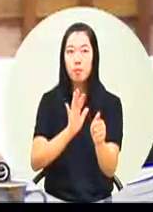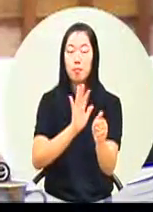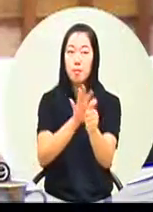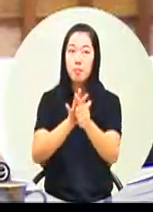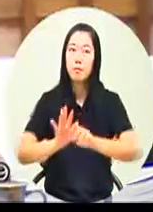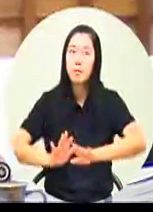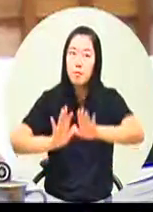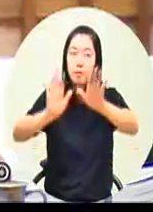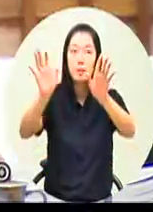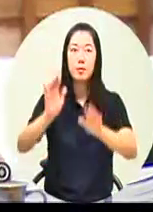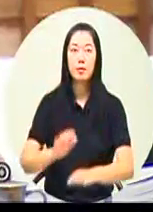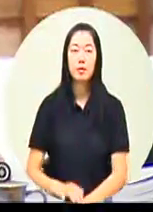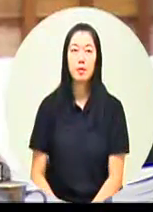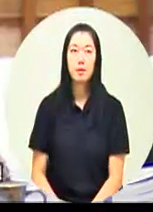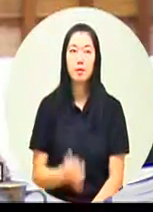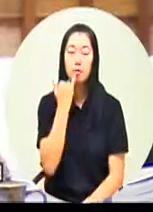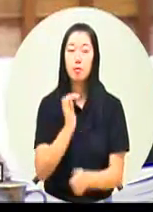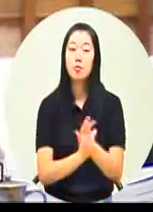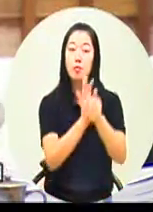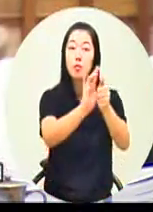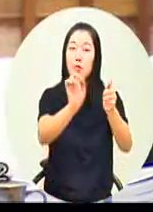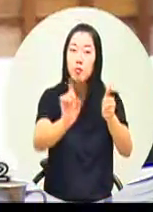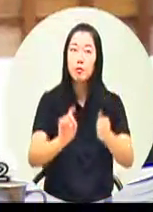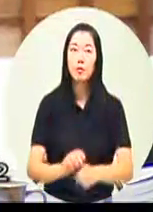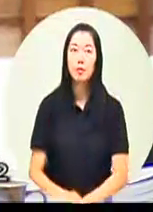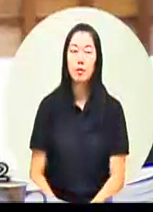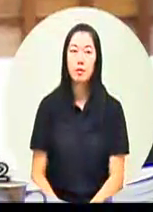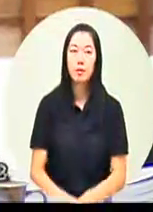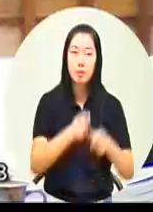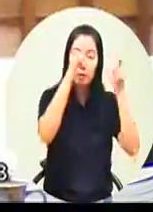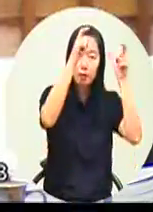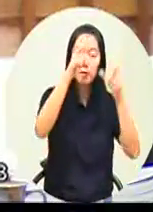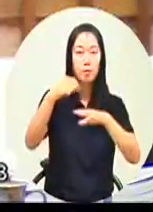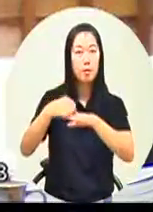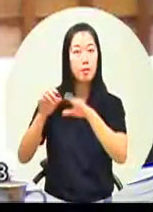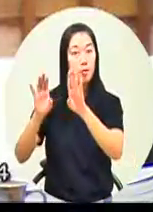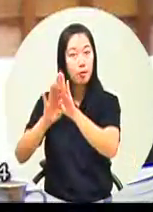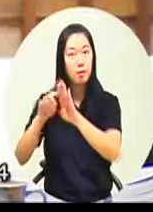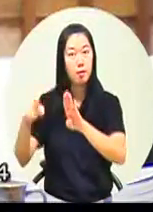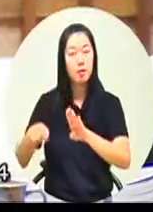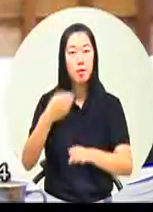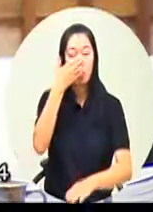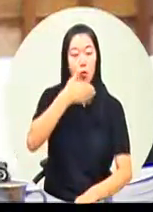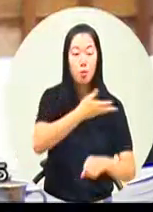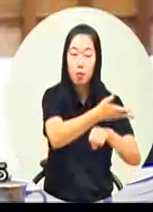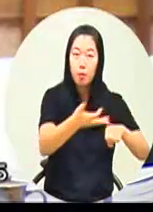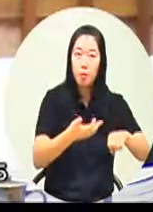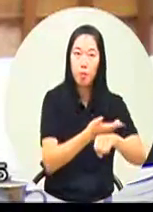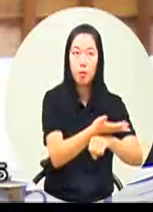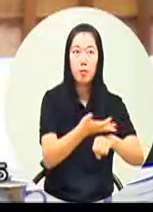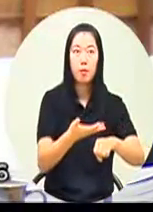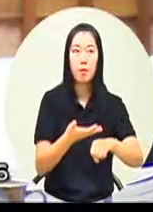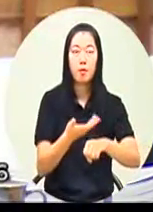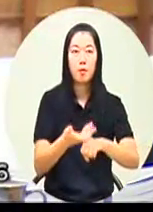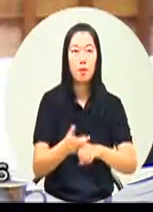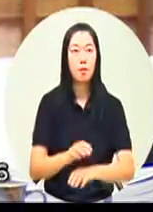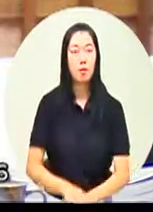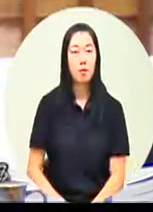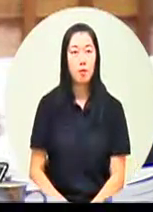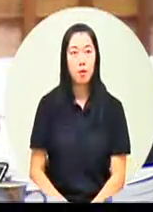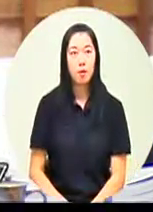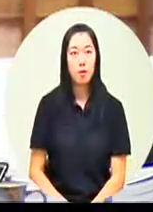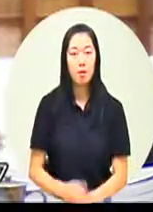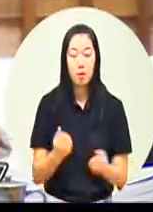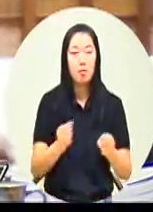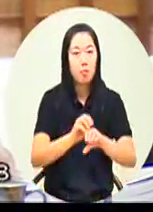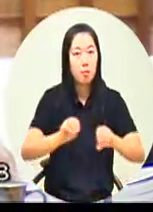推出了我们所谓的高雄跟金门，或者是高雄澎湖的啊在地跟在地的